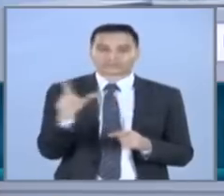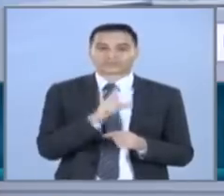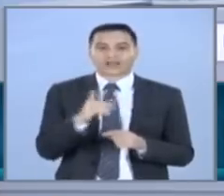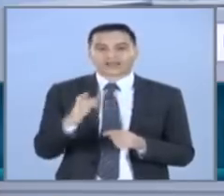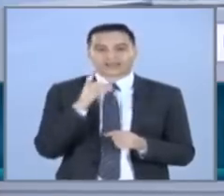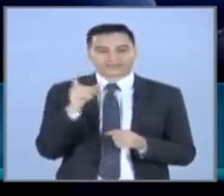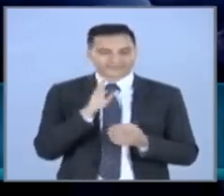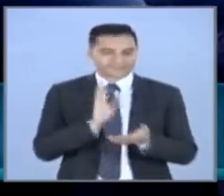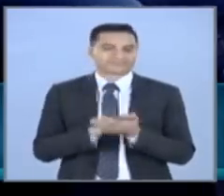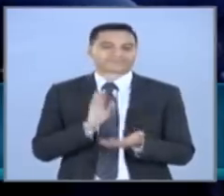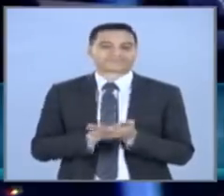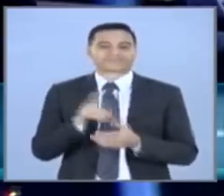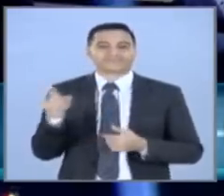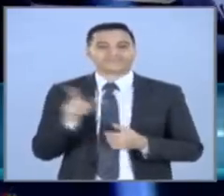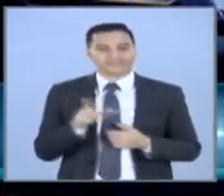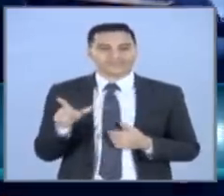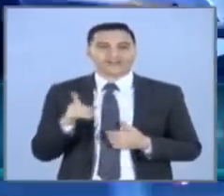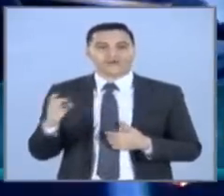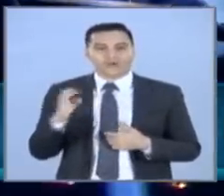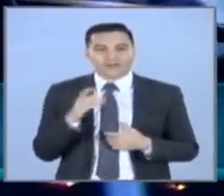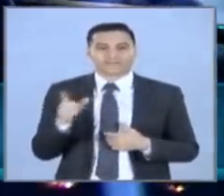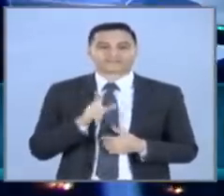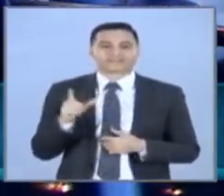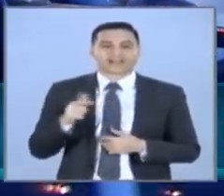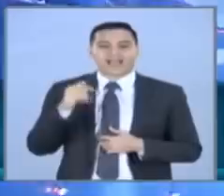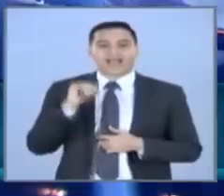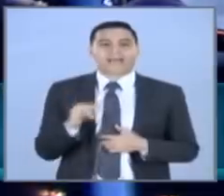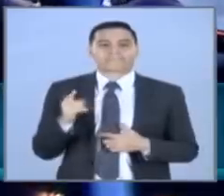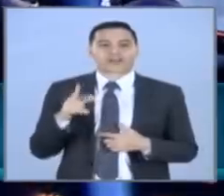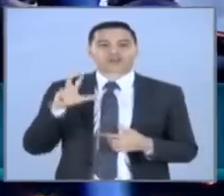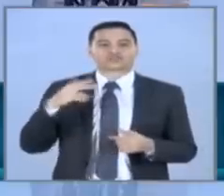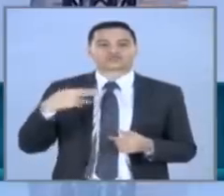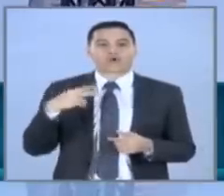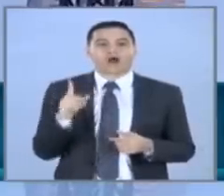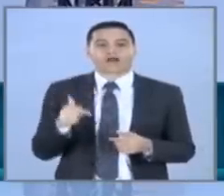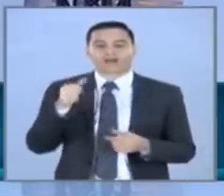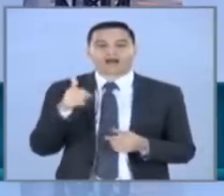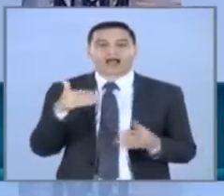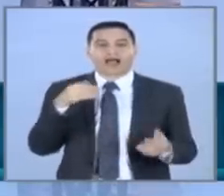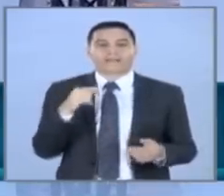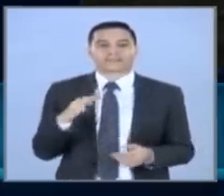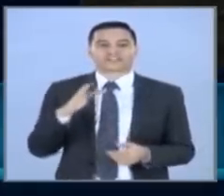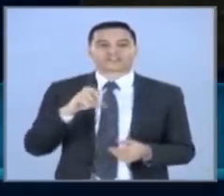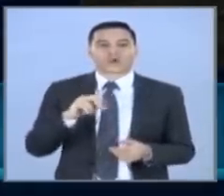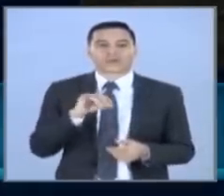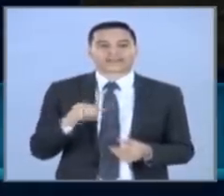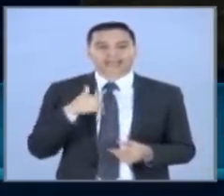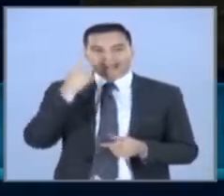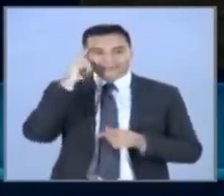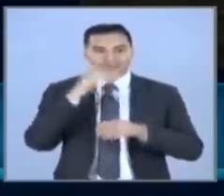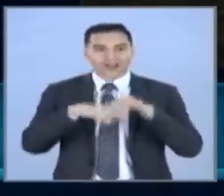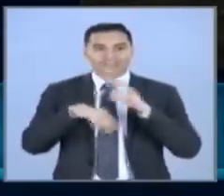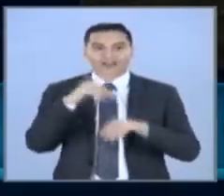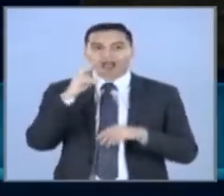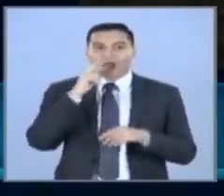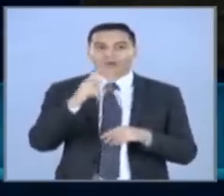صحيحة. هو فعلا امير الشعراء احمد شوقي. انا بقيت مش عارف هتقولوا